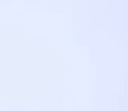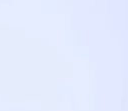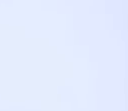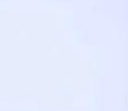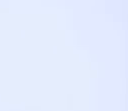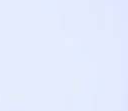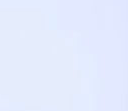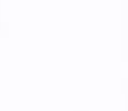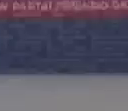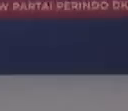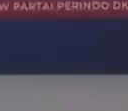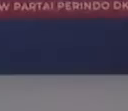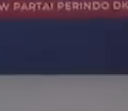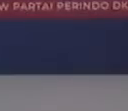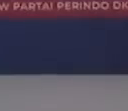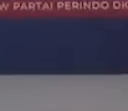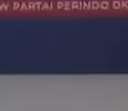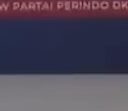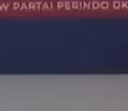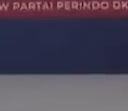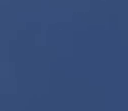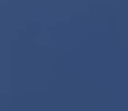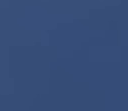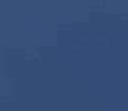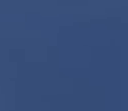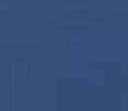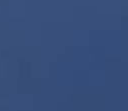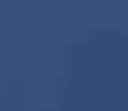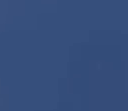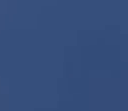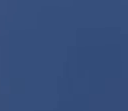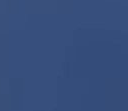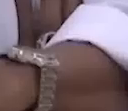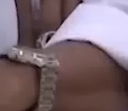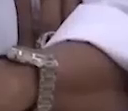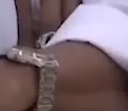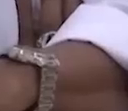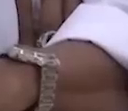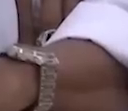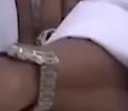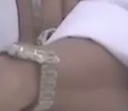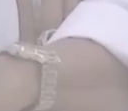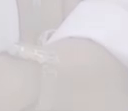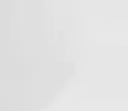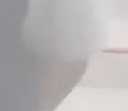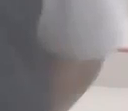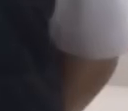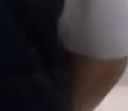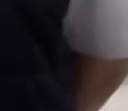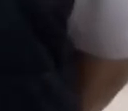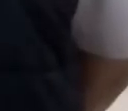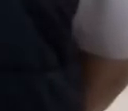dan akuntabel. Ketua Umum Partai Perindo, Haritanu Sudibyo, resmi meluncurkan polling terbuka nasional ini. Polling